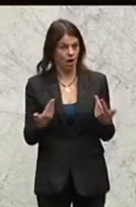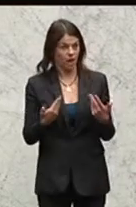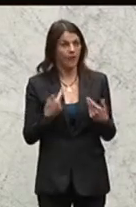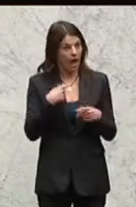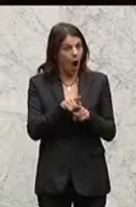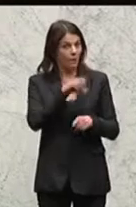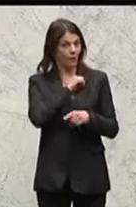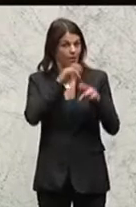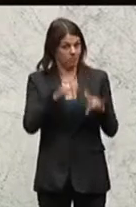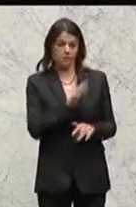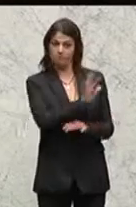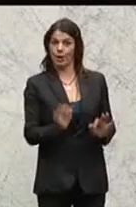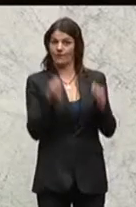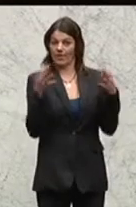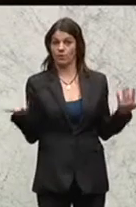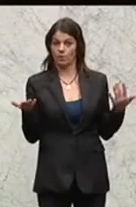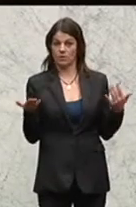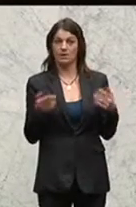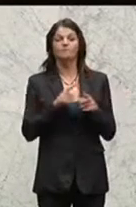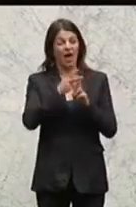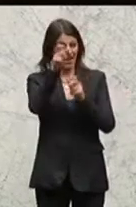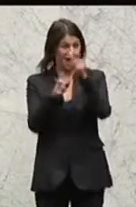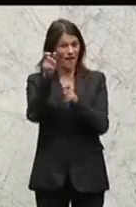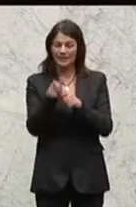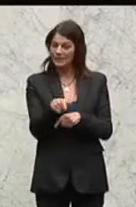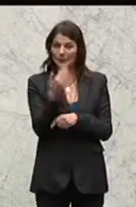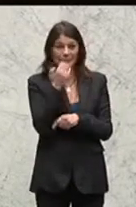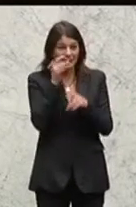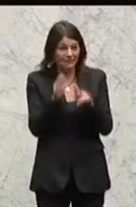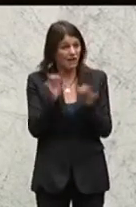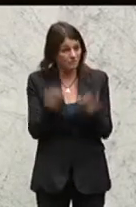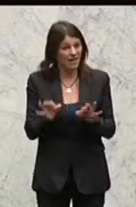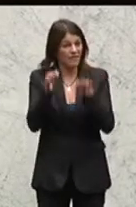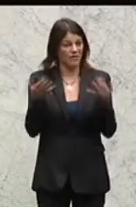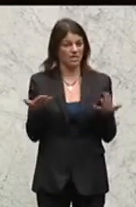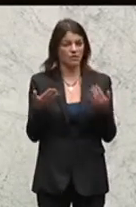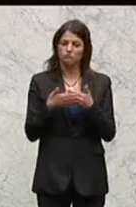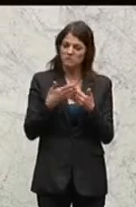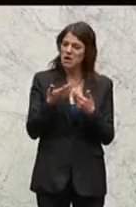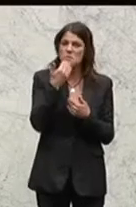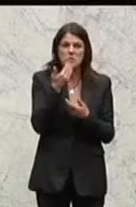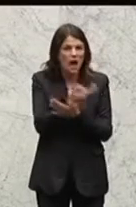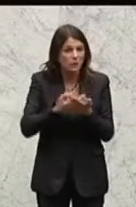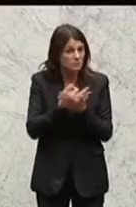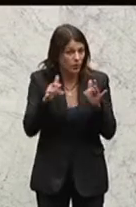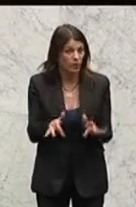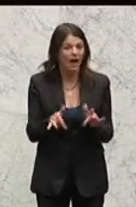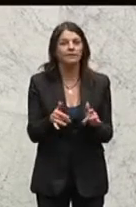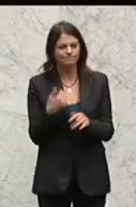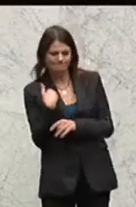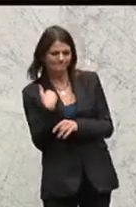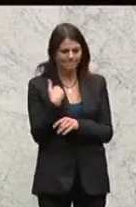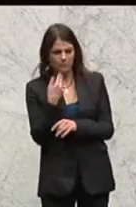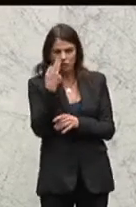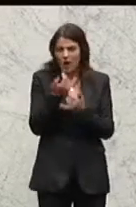den Qualifikationen profitieren können. Bei denen, die kommen und nicht die entsprechenden Qualifikationen mitbringen, weil sie nicht die entsprechende Ausbildung haben, müssen wir